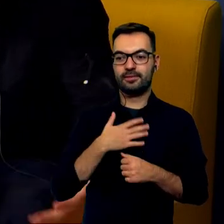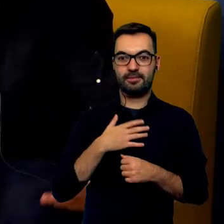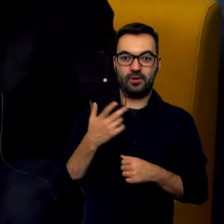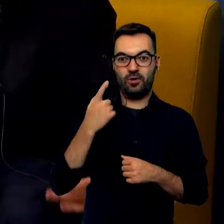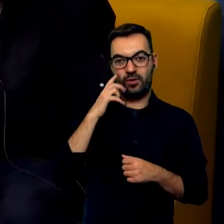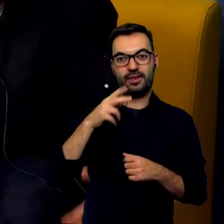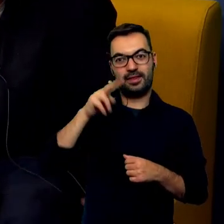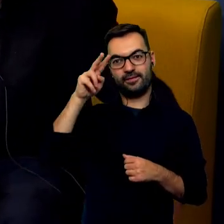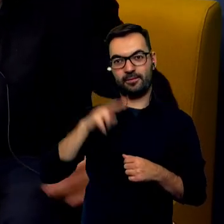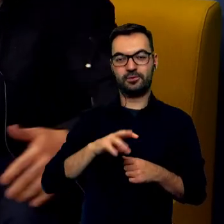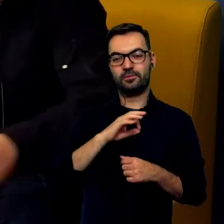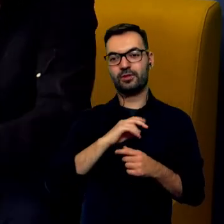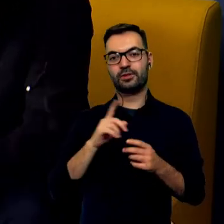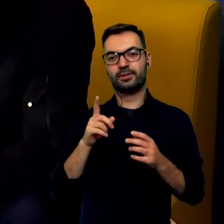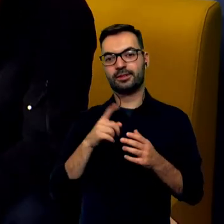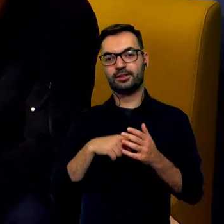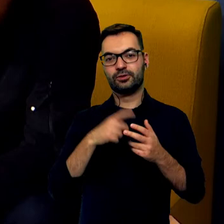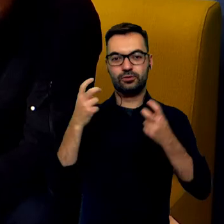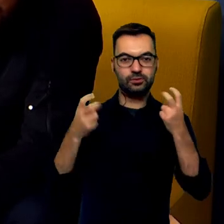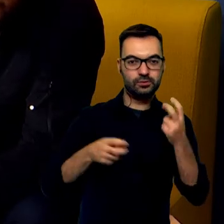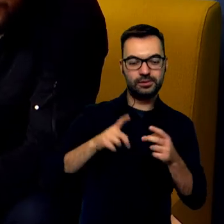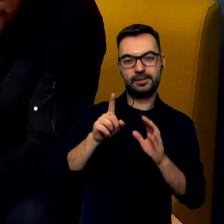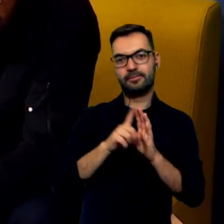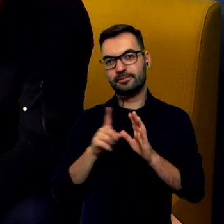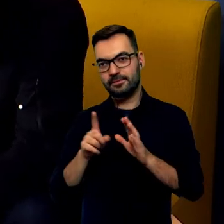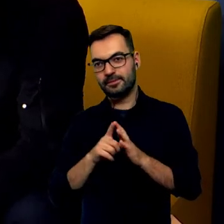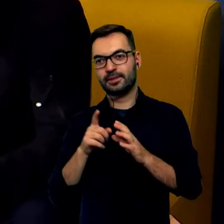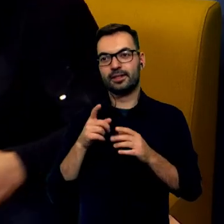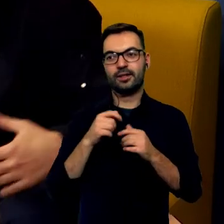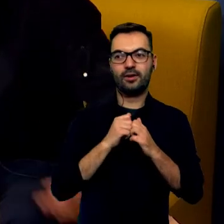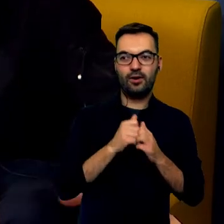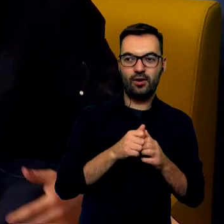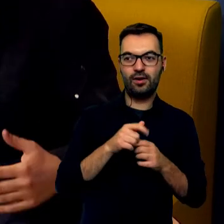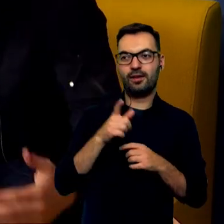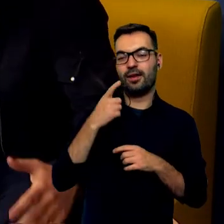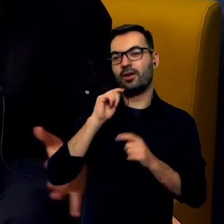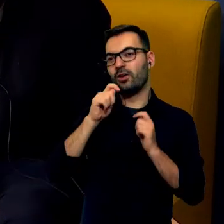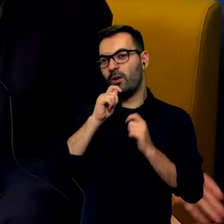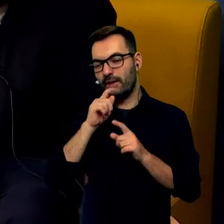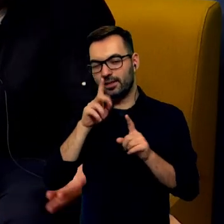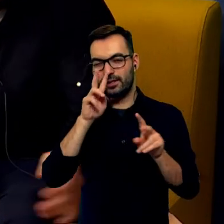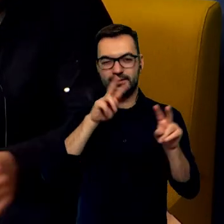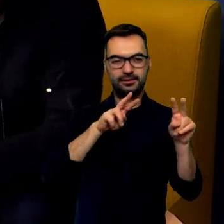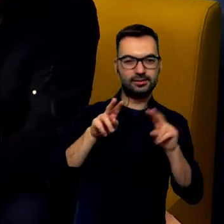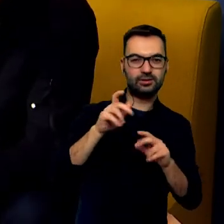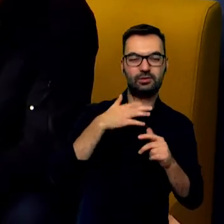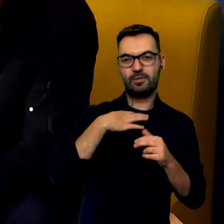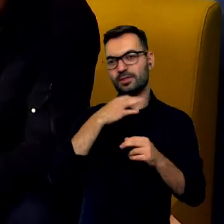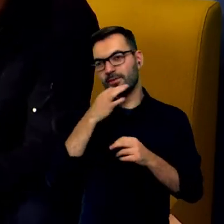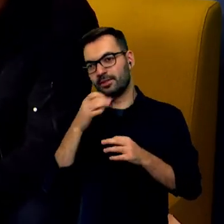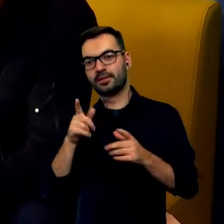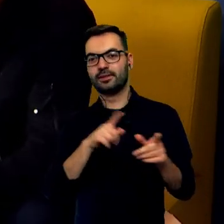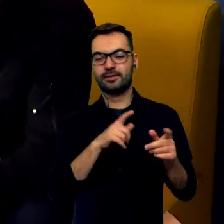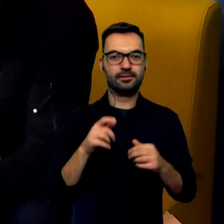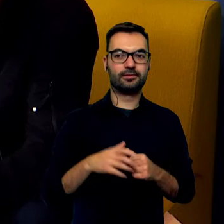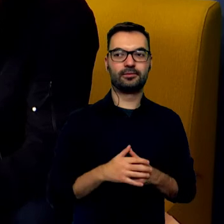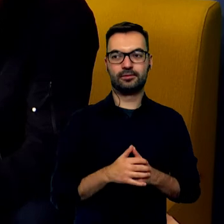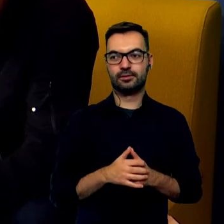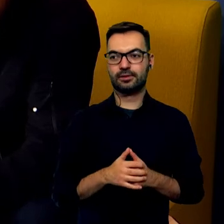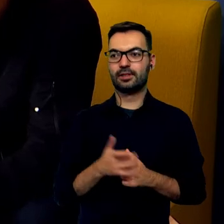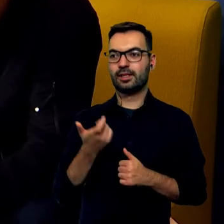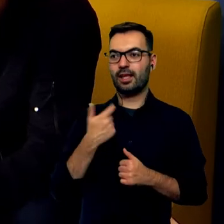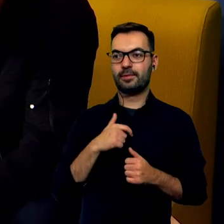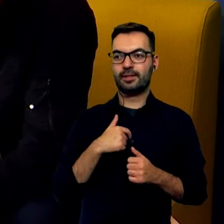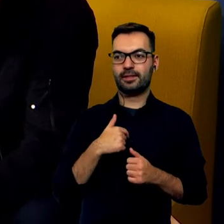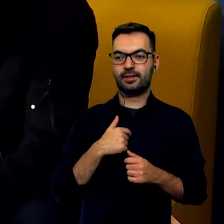2 miesiące takiego mojego chodzenia za rolami, za wypowiedziami i o co spytać i tak dalej. No to dla mnie